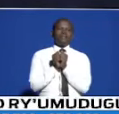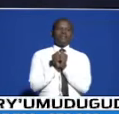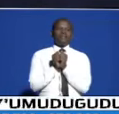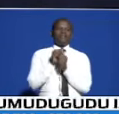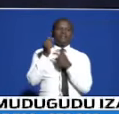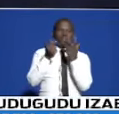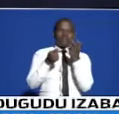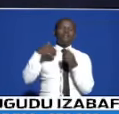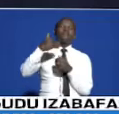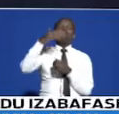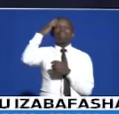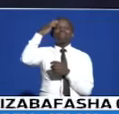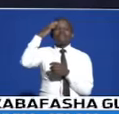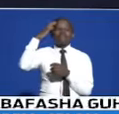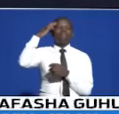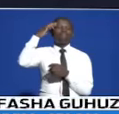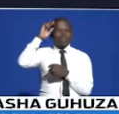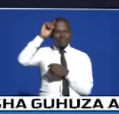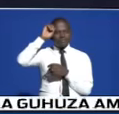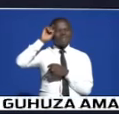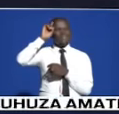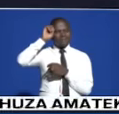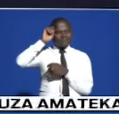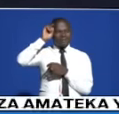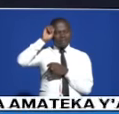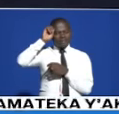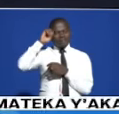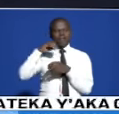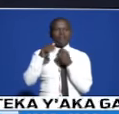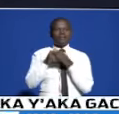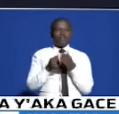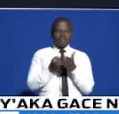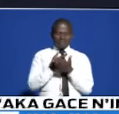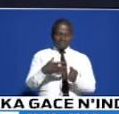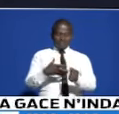icyo kintu nzajya nkomeza kugitekereza kintera ingufu